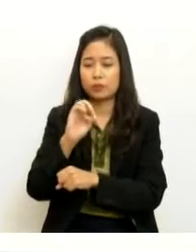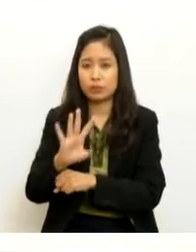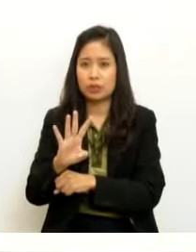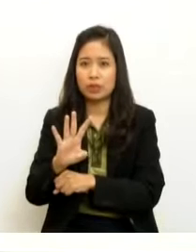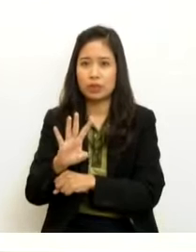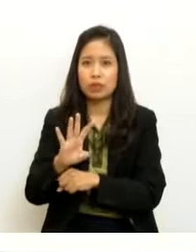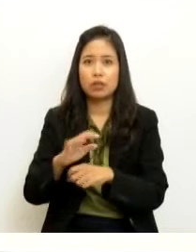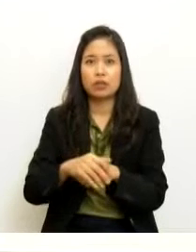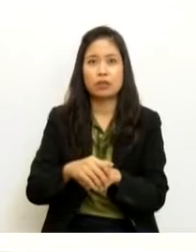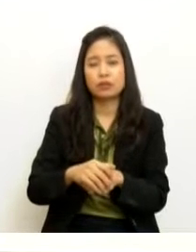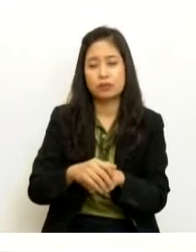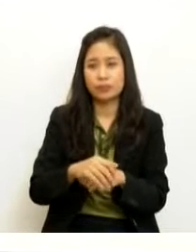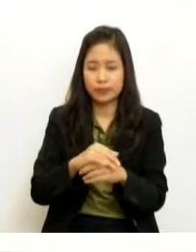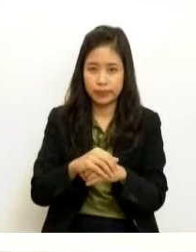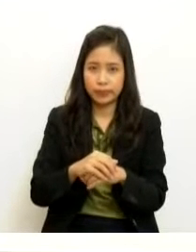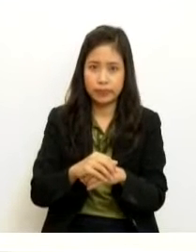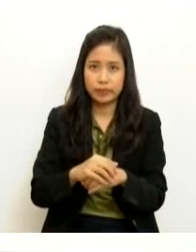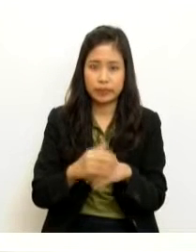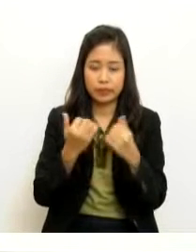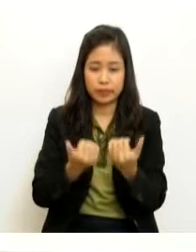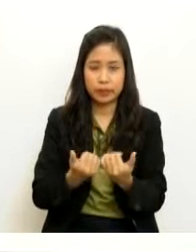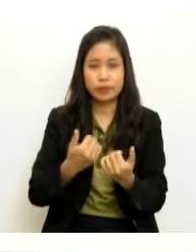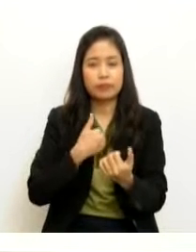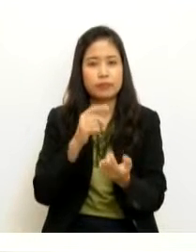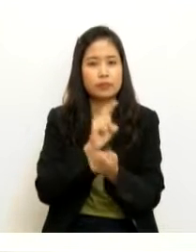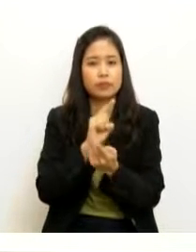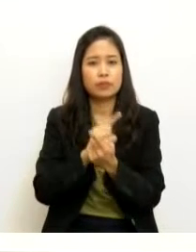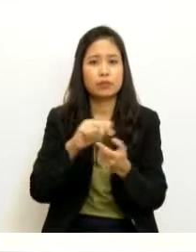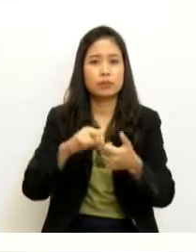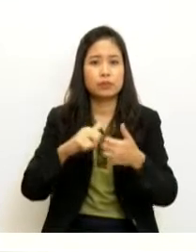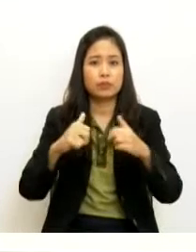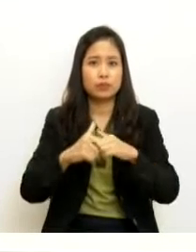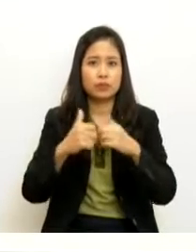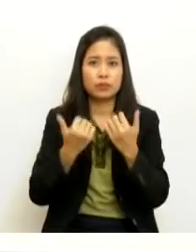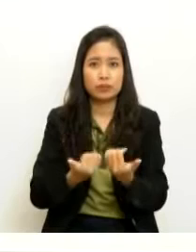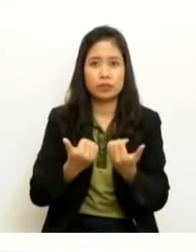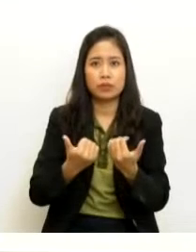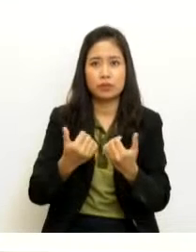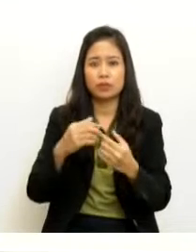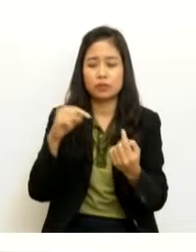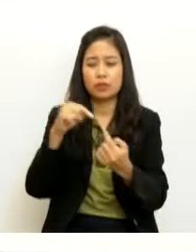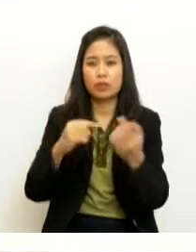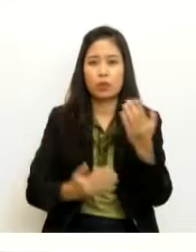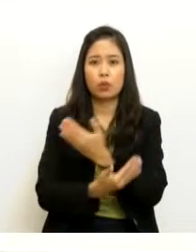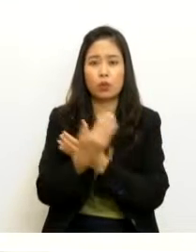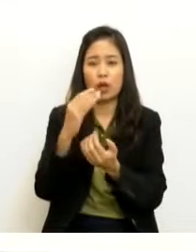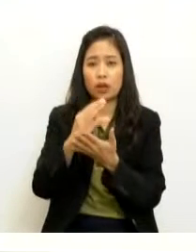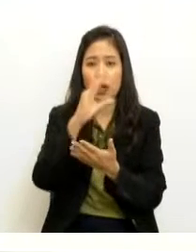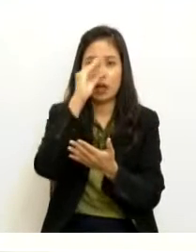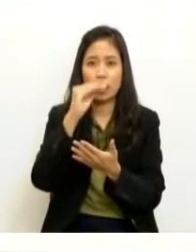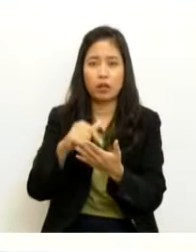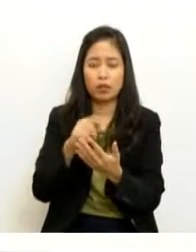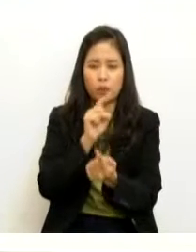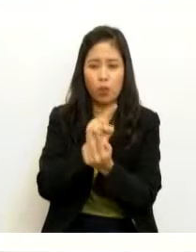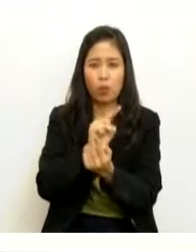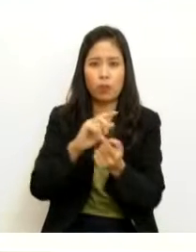2564เป็นต้นไปเนี่ยนะครับขณะนี้เราพบว่าปัญหาเรื่องโอกาสทางการศึกษาเนี่ยที่เราประสบปัญห